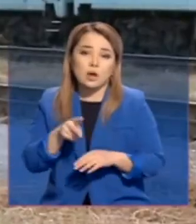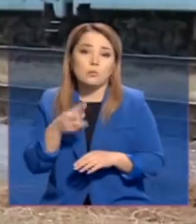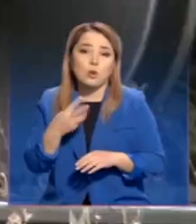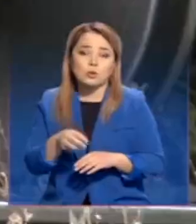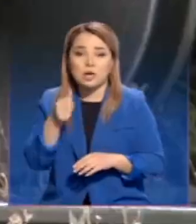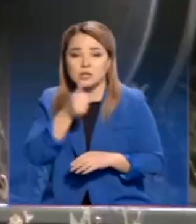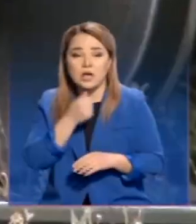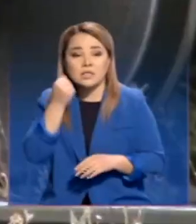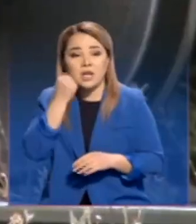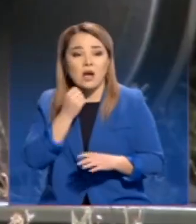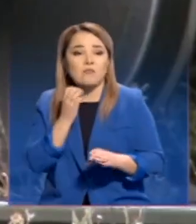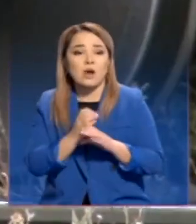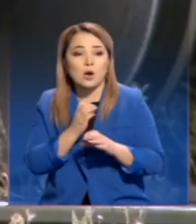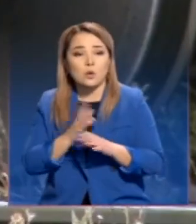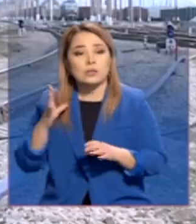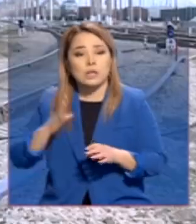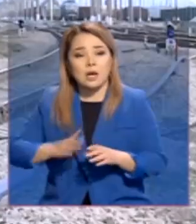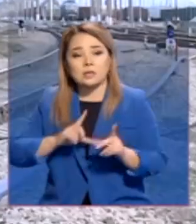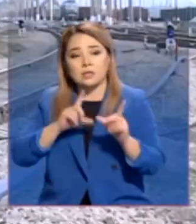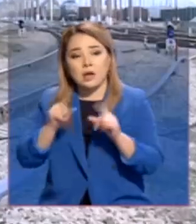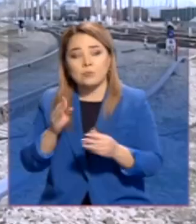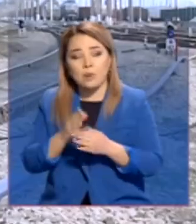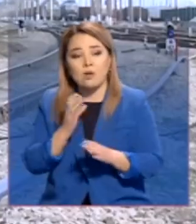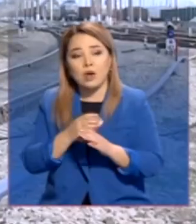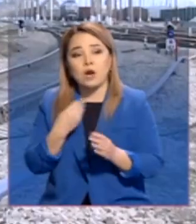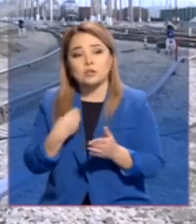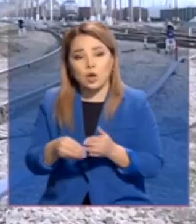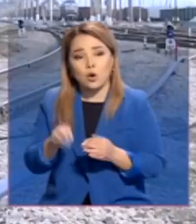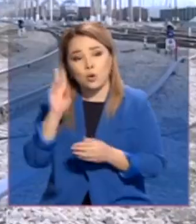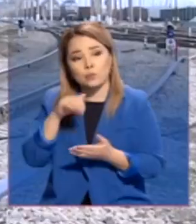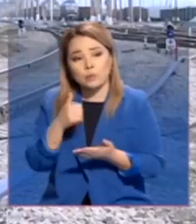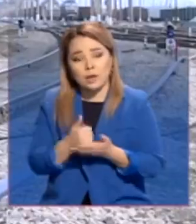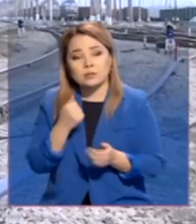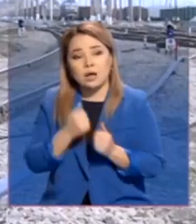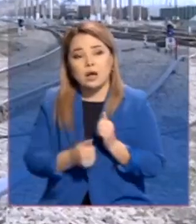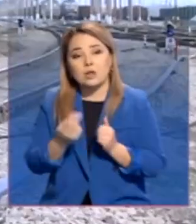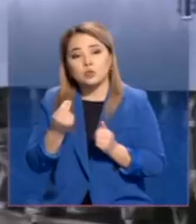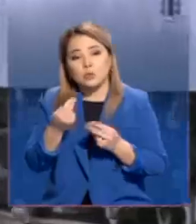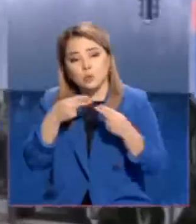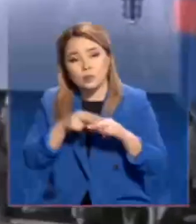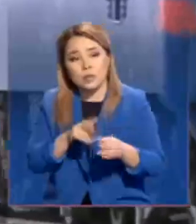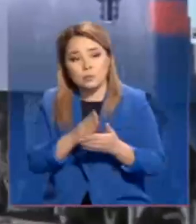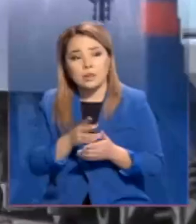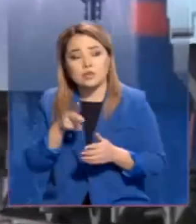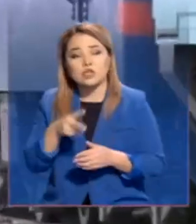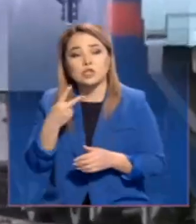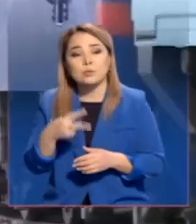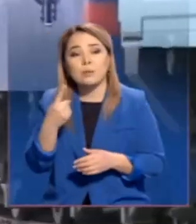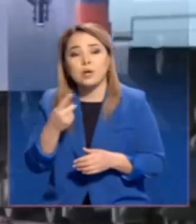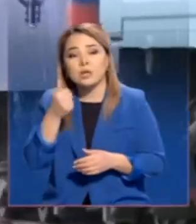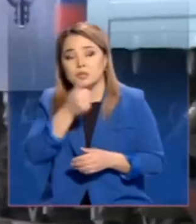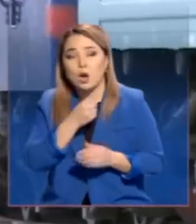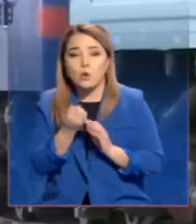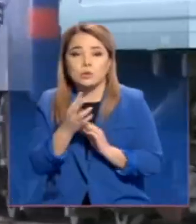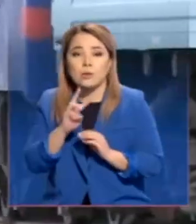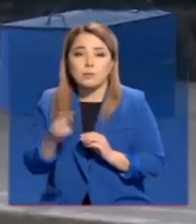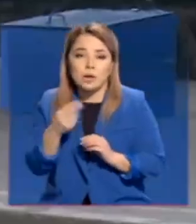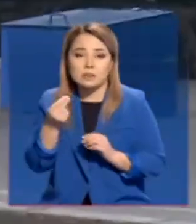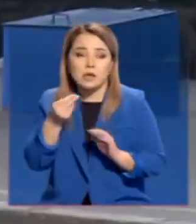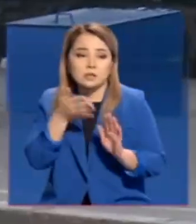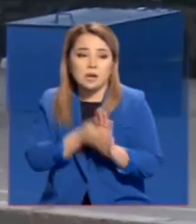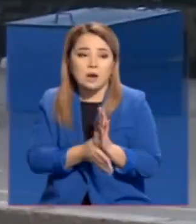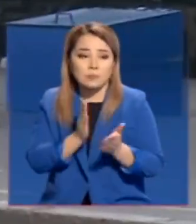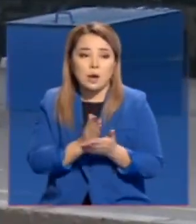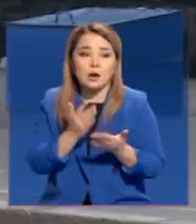дейін ескі вагондармен жүретін сынды. Айта кетейік, вагон сатып алу үшін үкіметтен жыл сайын субсидия бөлінеді. Мысалы 2021 жылы 14 миллиард теңге